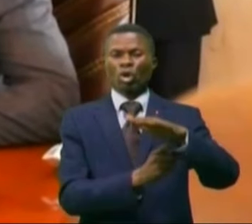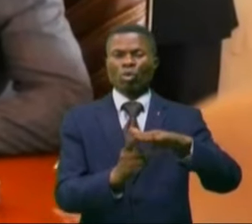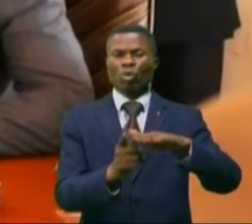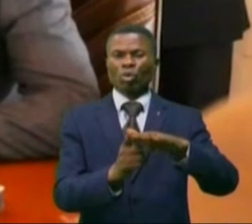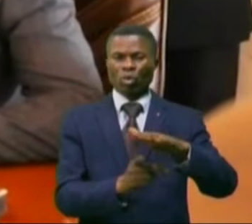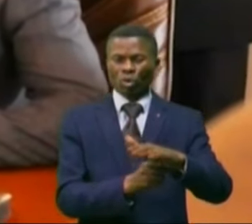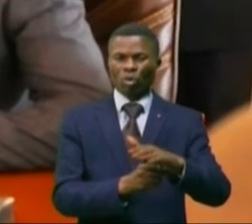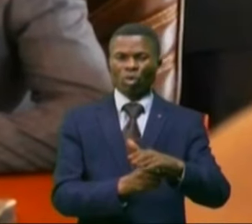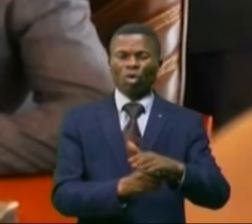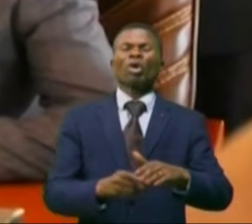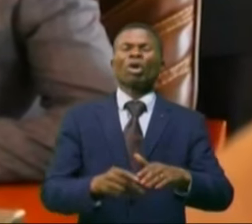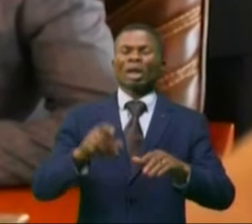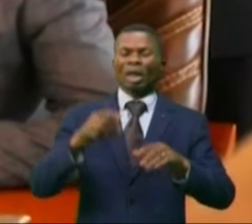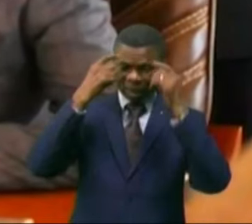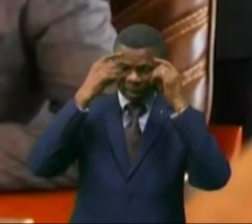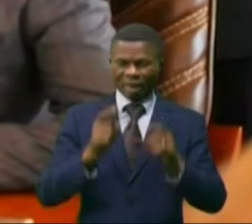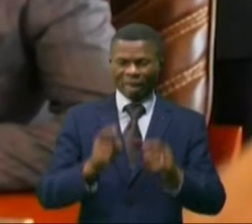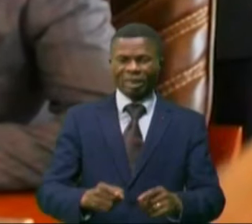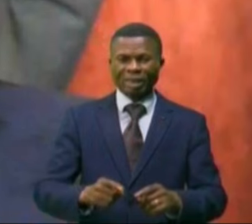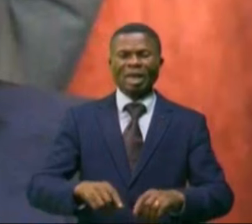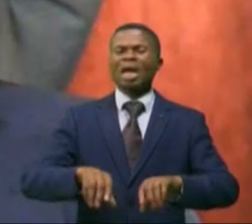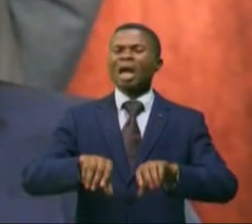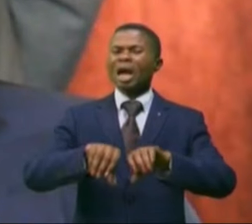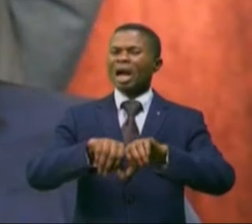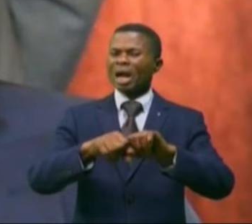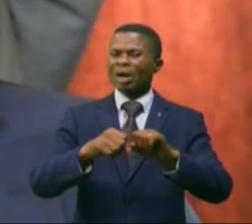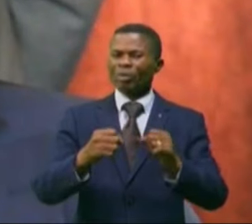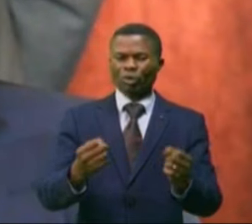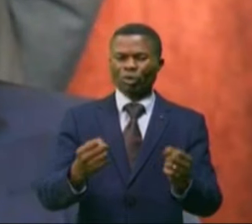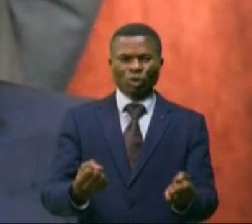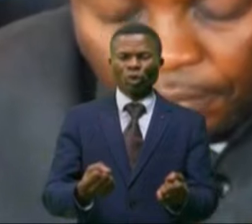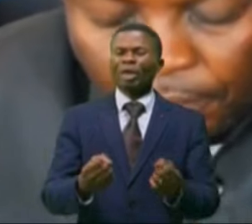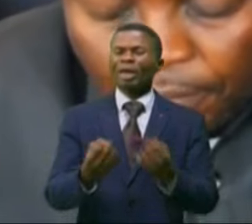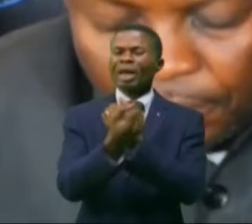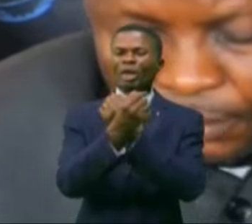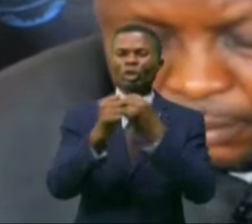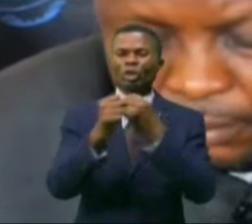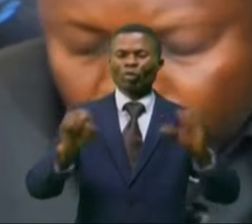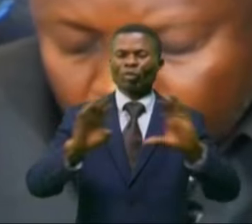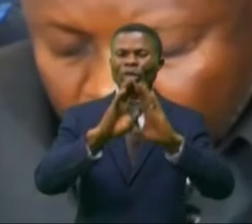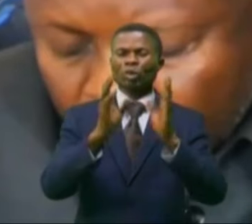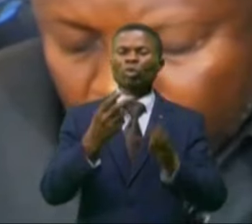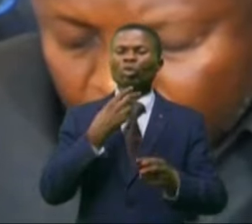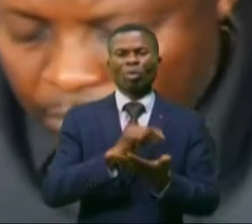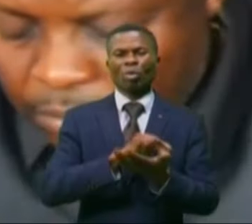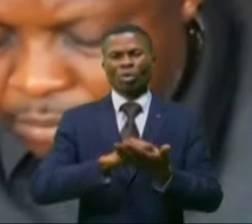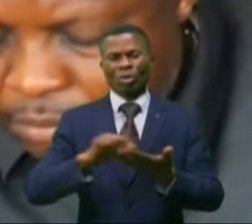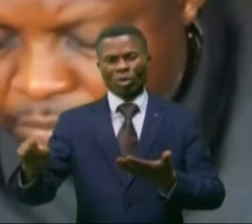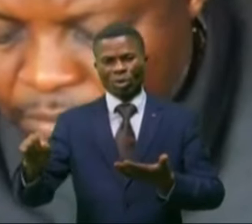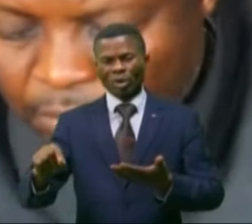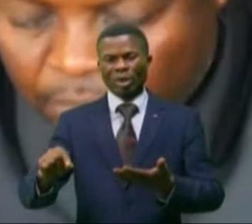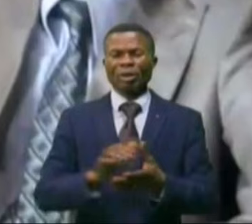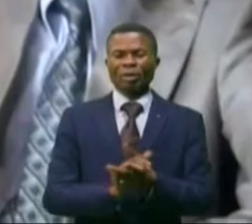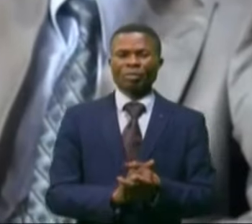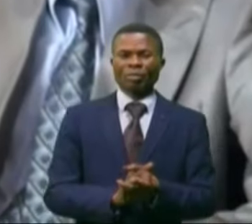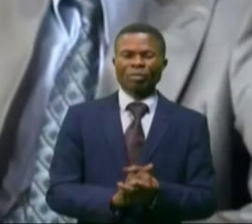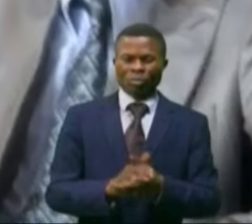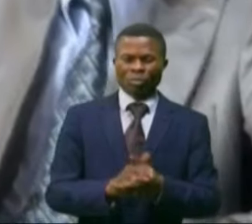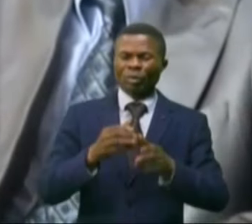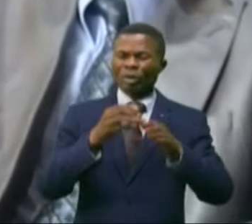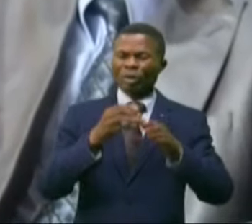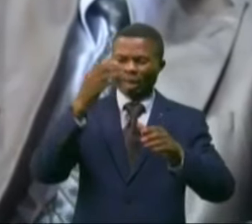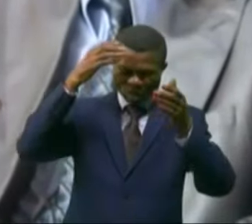tout obstacle au développement de sa province ne manquera pas de sanctions, a-t-il souligné. Pour les Congolais, longtemps plongés dans